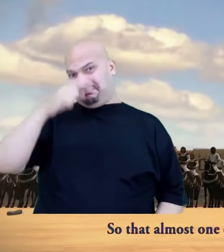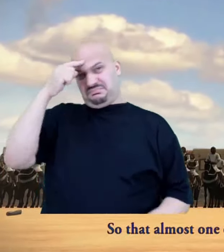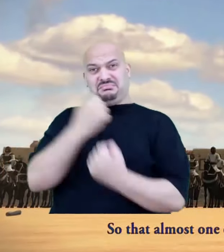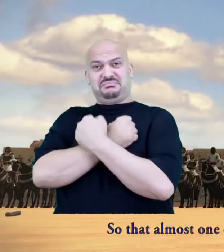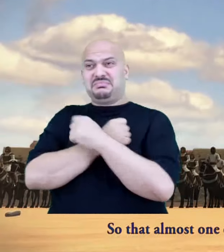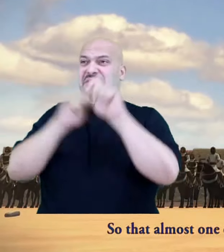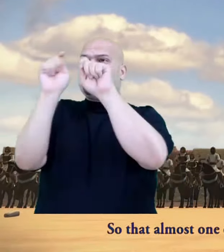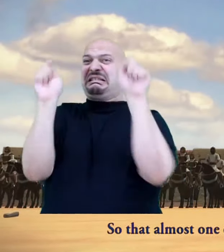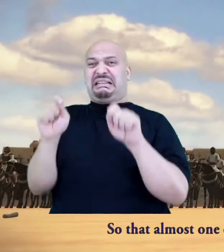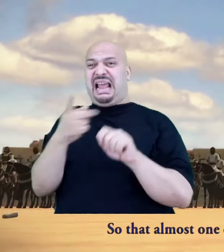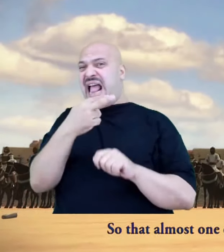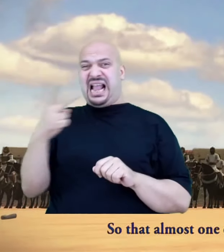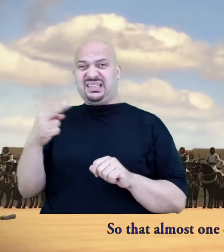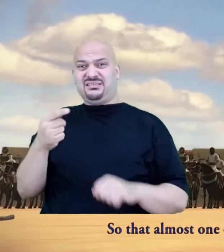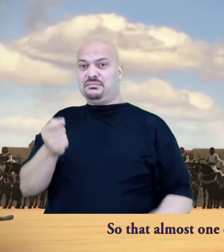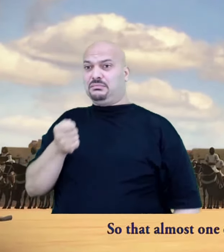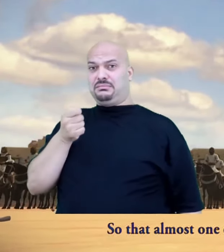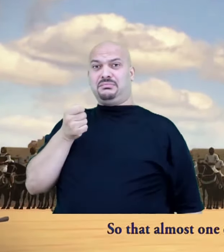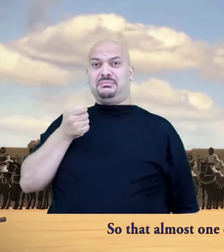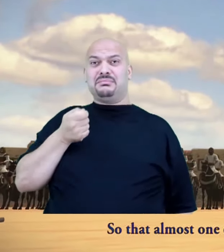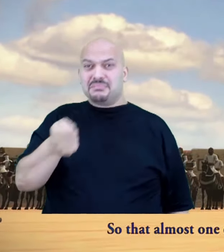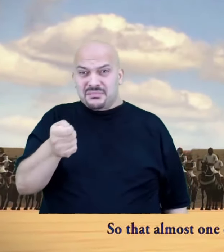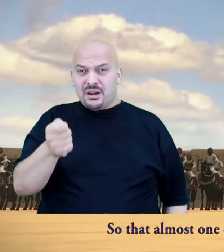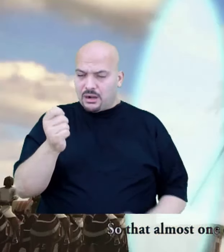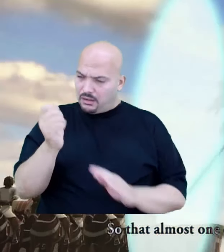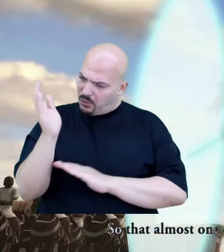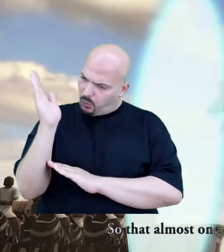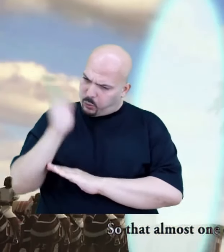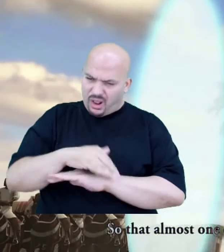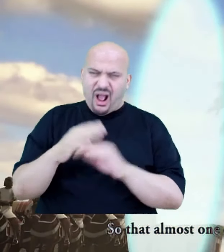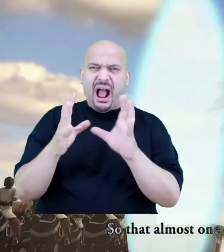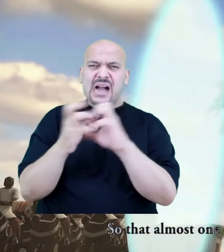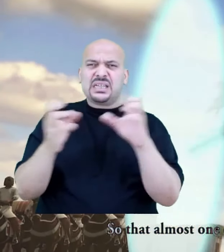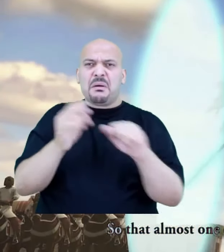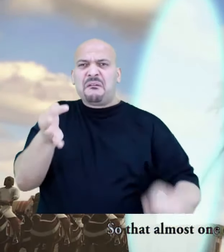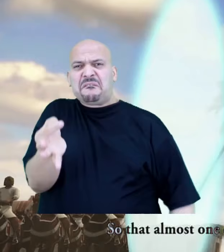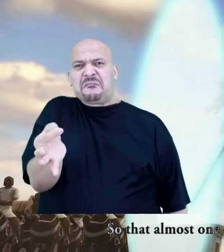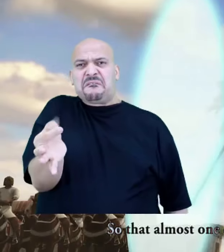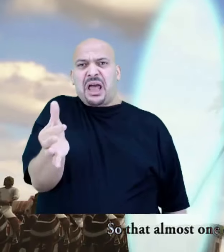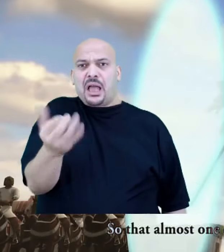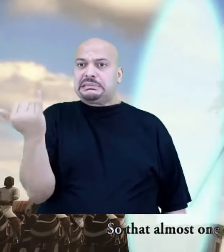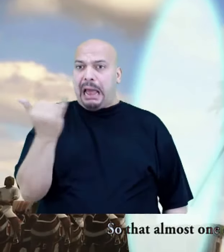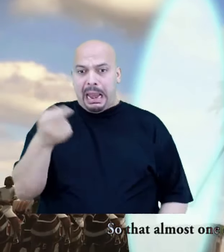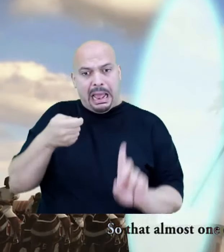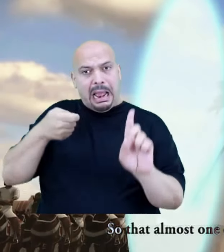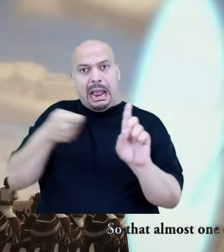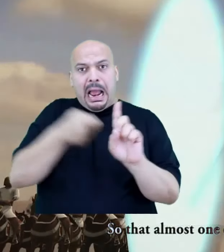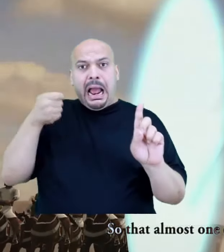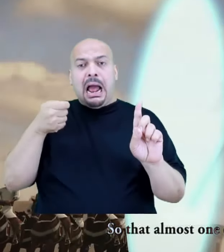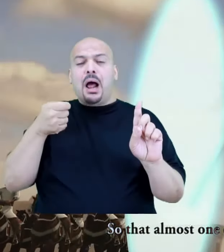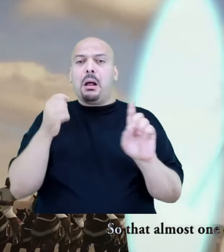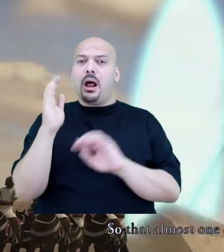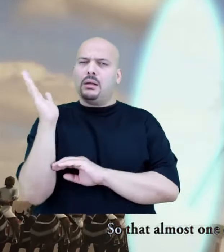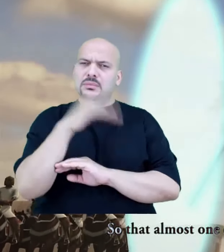يكاد يطعن الواحد منها حتى تسقط على وجوهها أو تنقلب